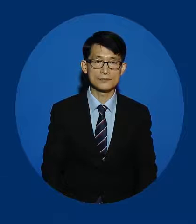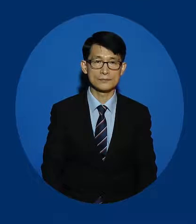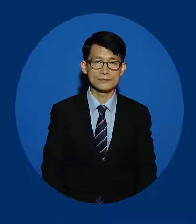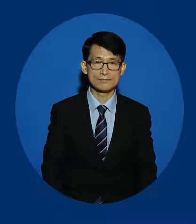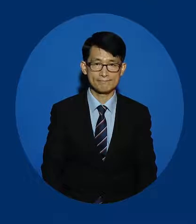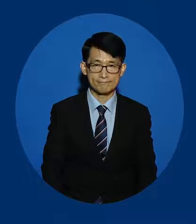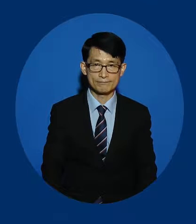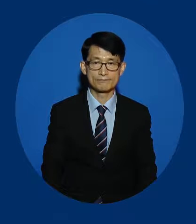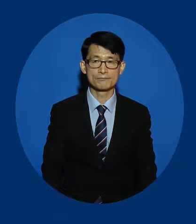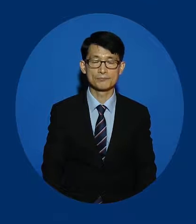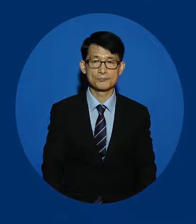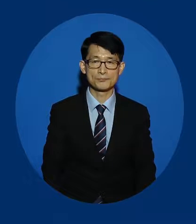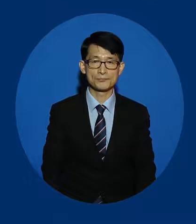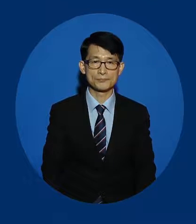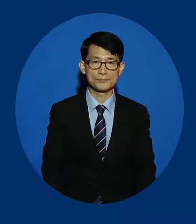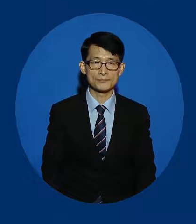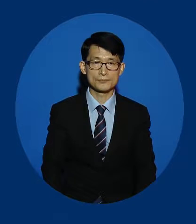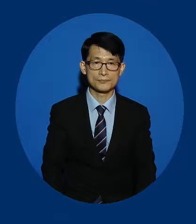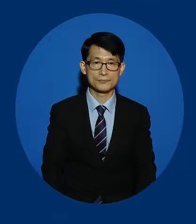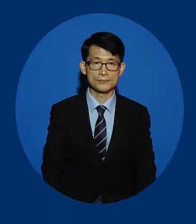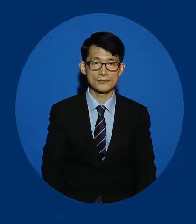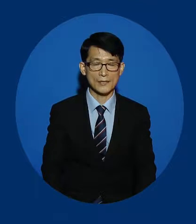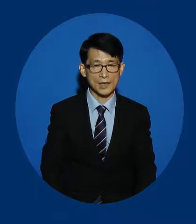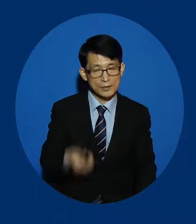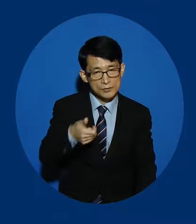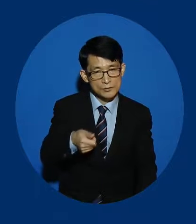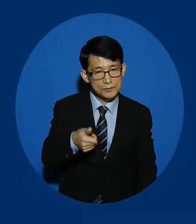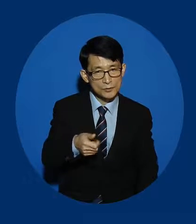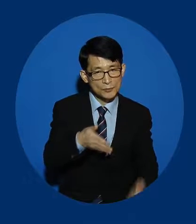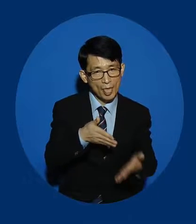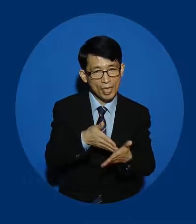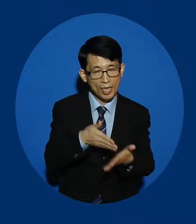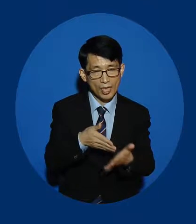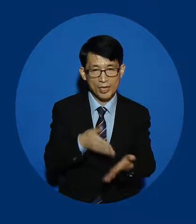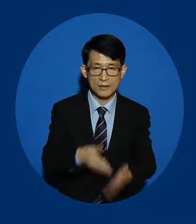되네. 이게 잘 안 되네.